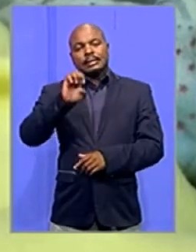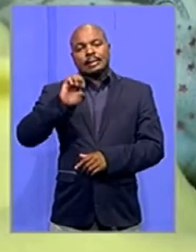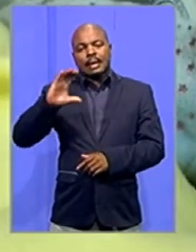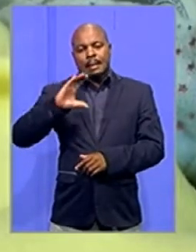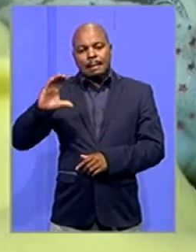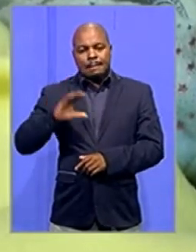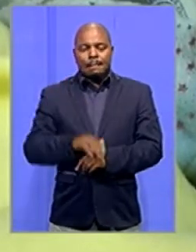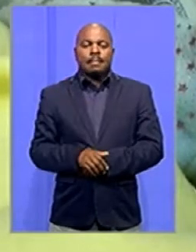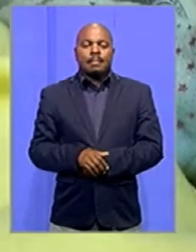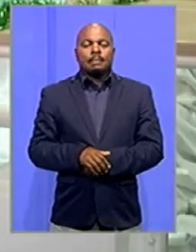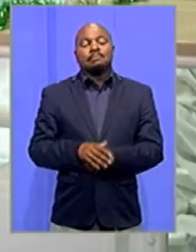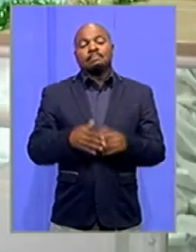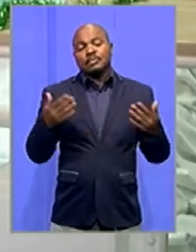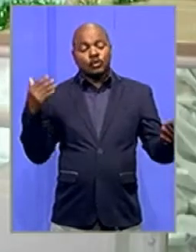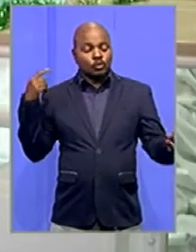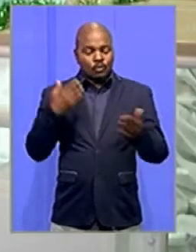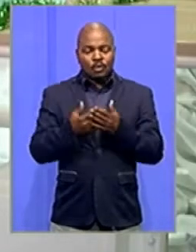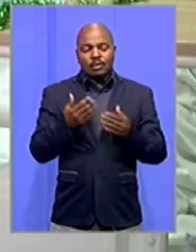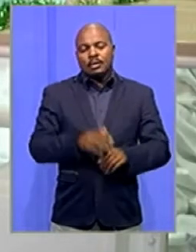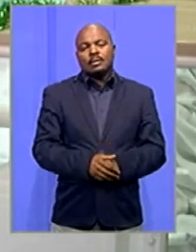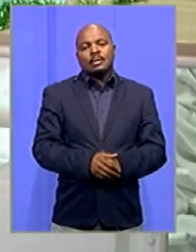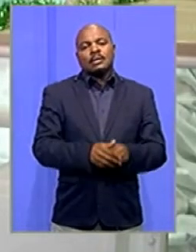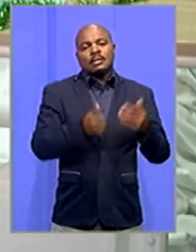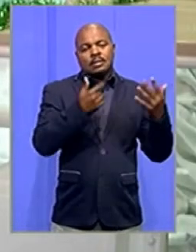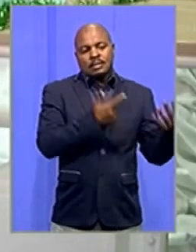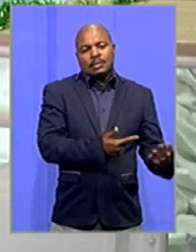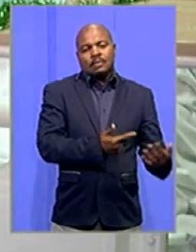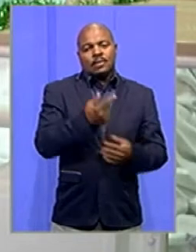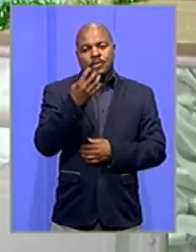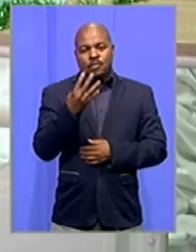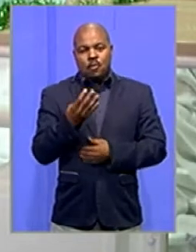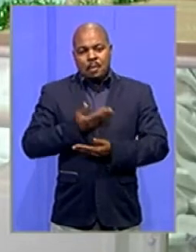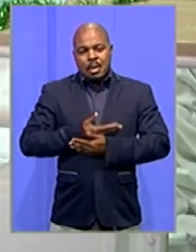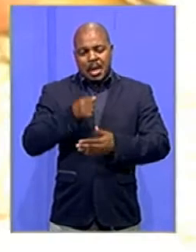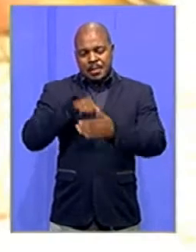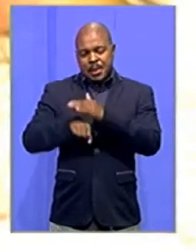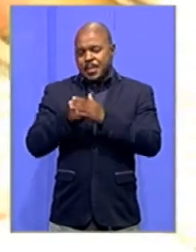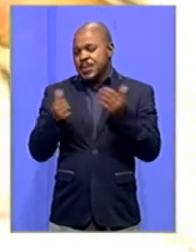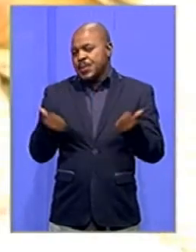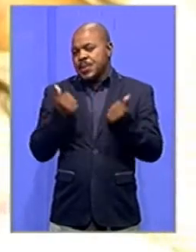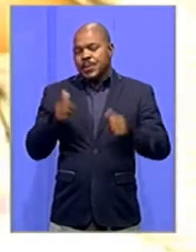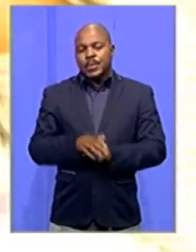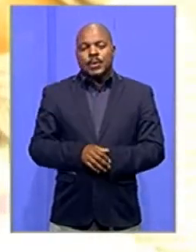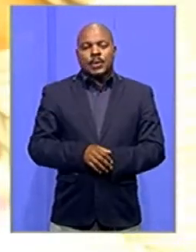ho fitlha ga jwale o se o tlhaile masea a 74 ao a